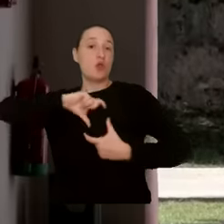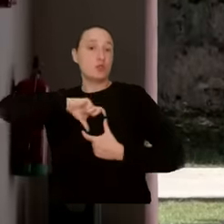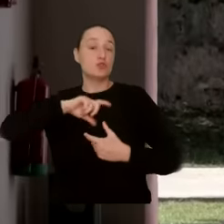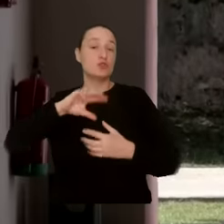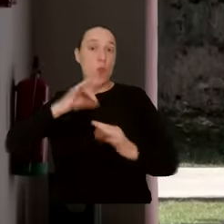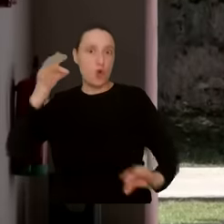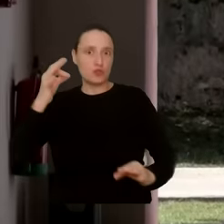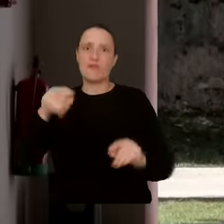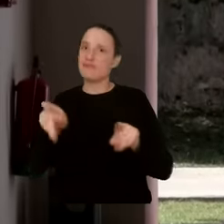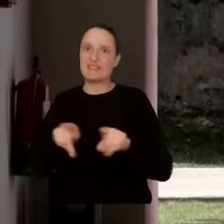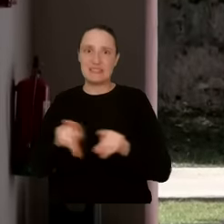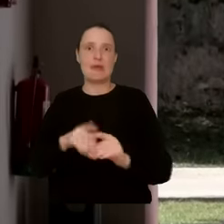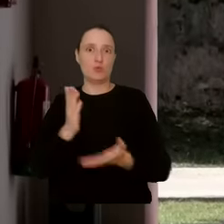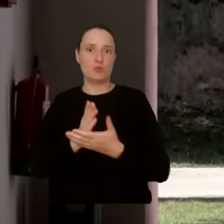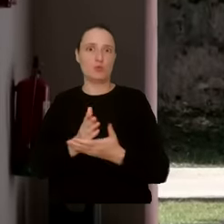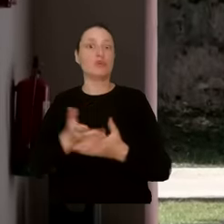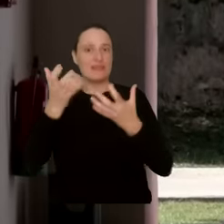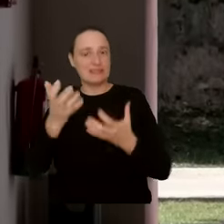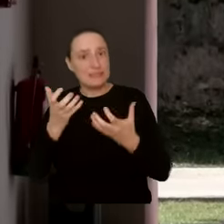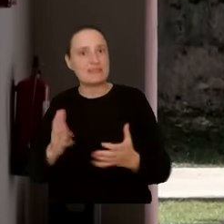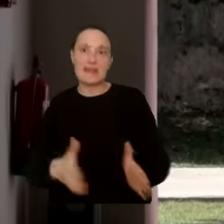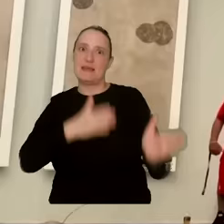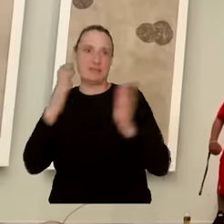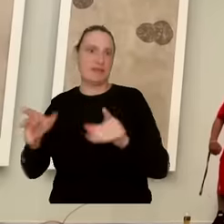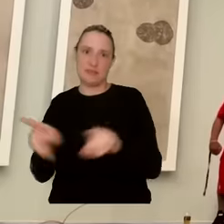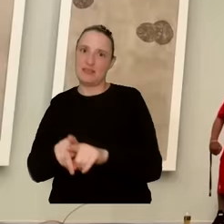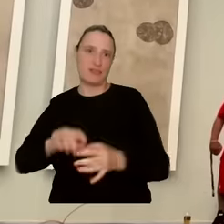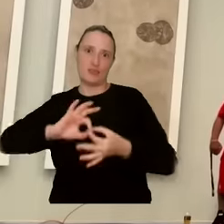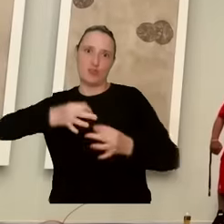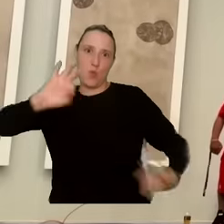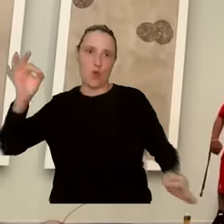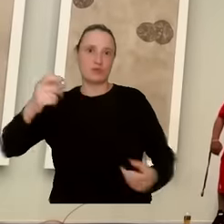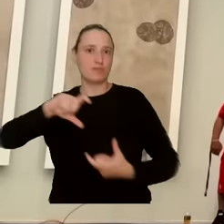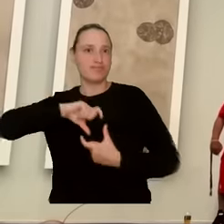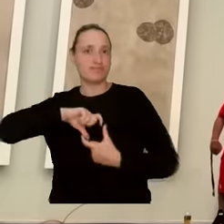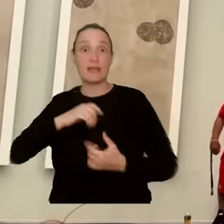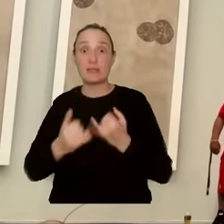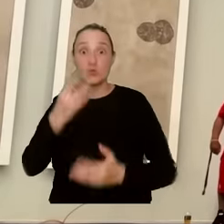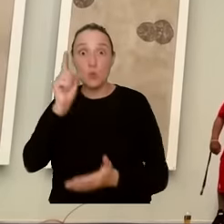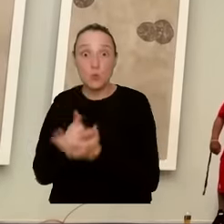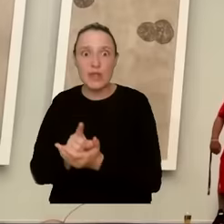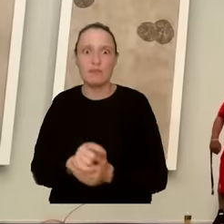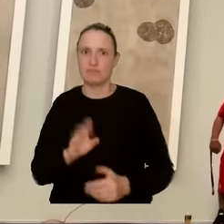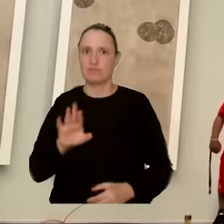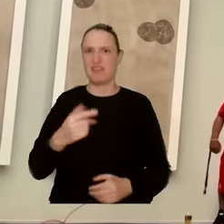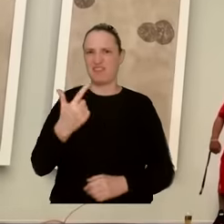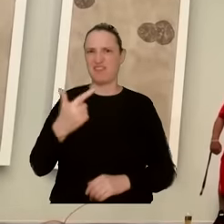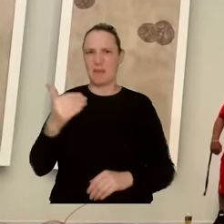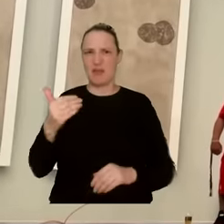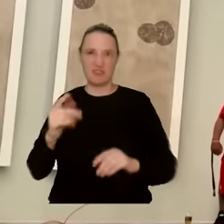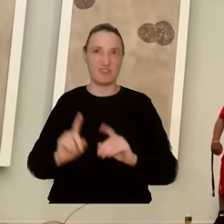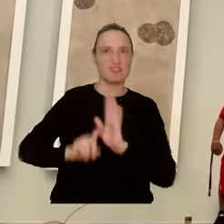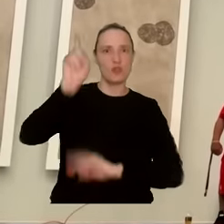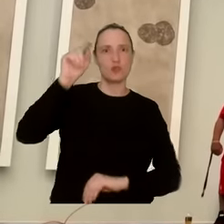Jak sam przyznaje, celuje w 5. krążek z najcenniejszego kruszcu. Jeśli mu się powiedzie, to mierzący blisko 2 metry wzrostu i ważący ponad